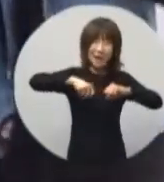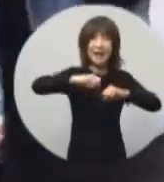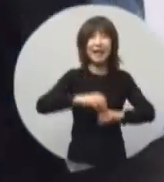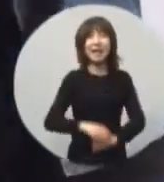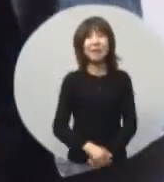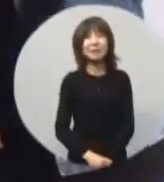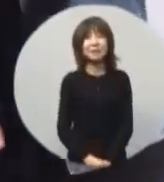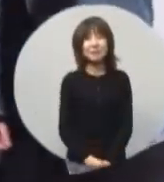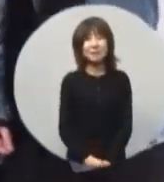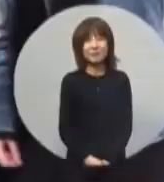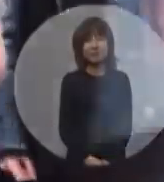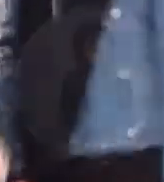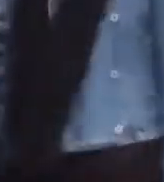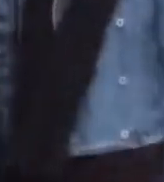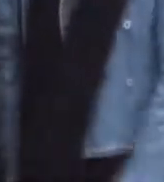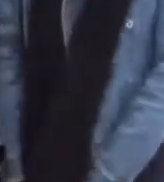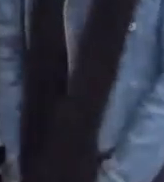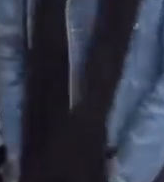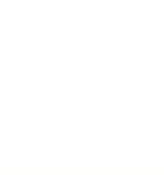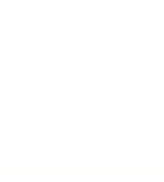イ。